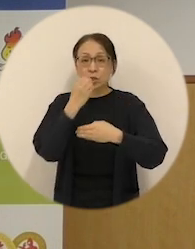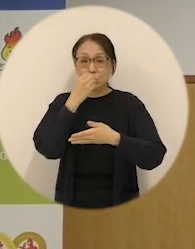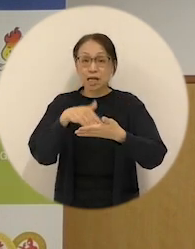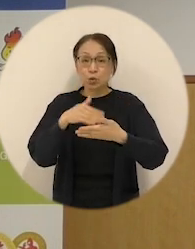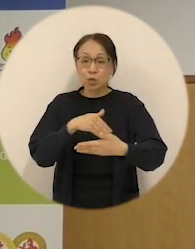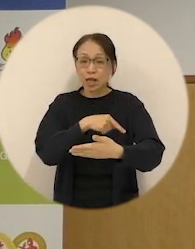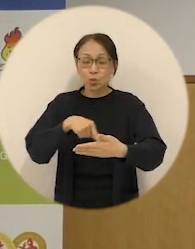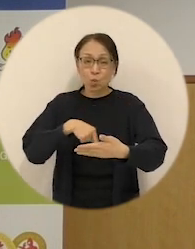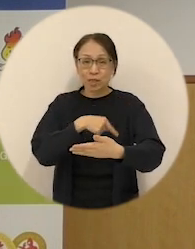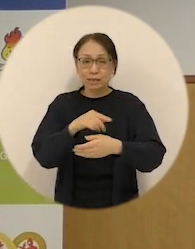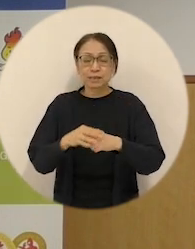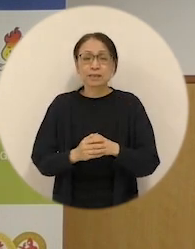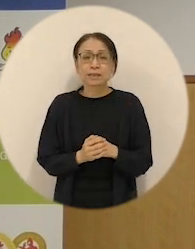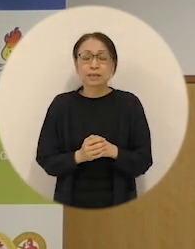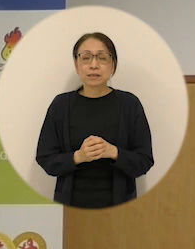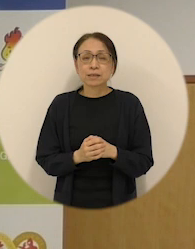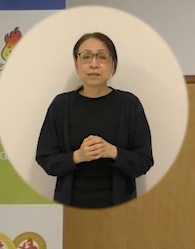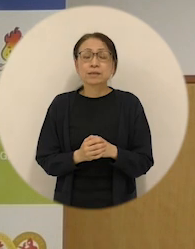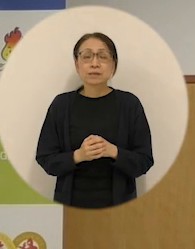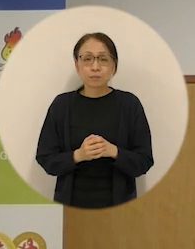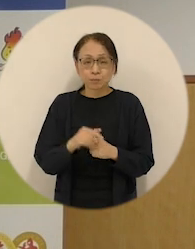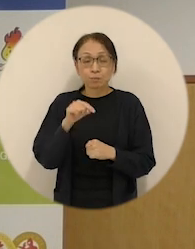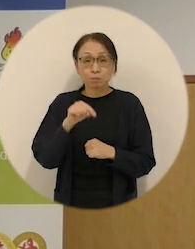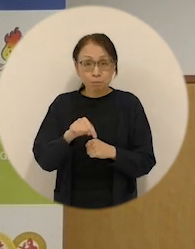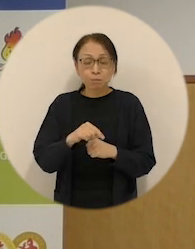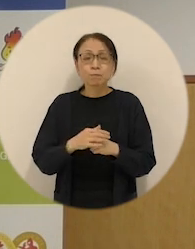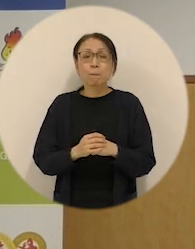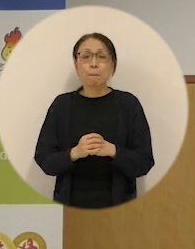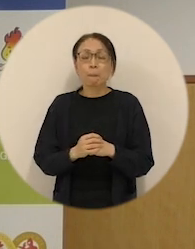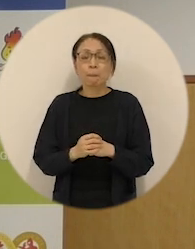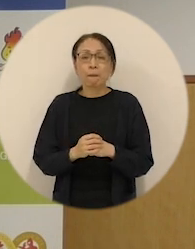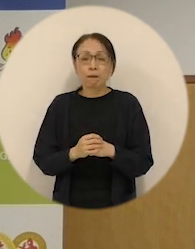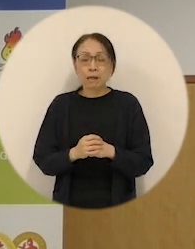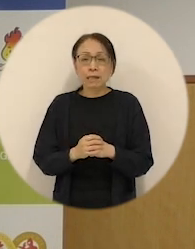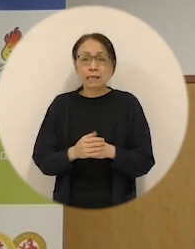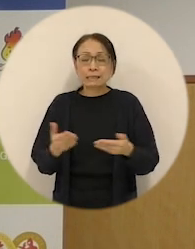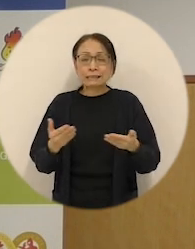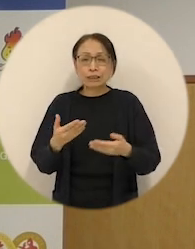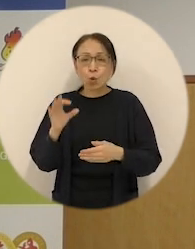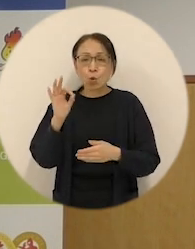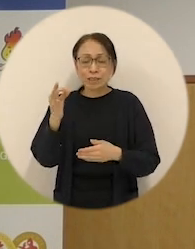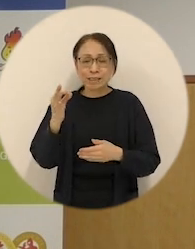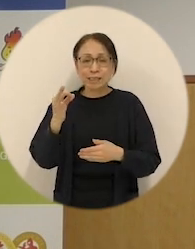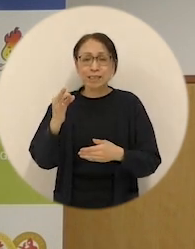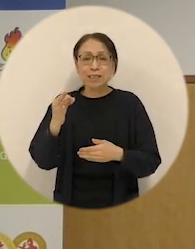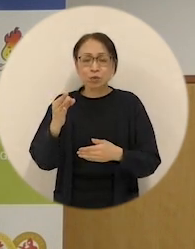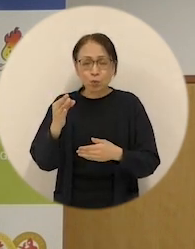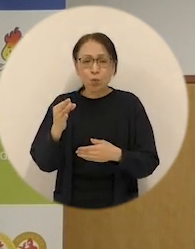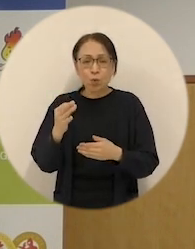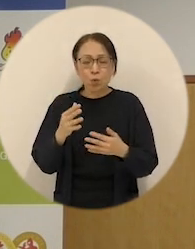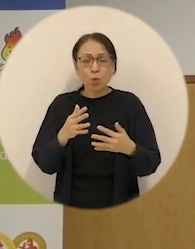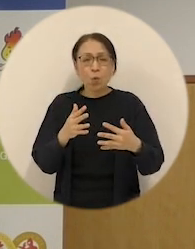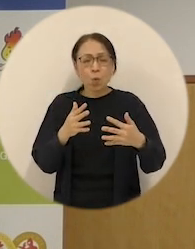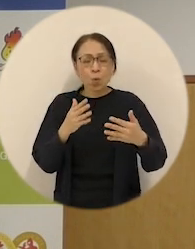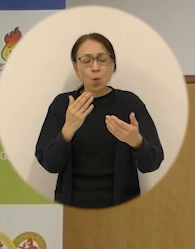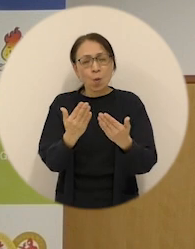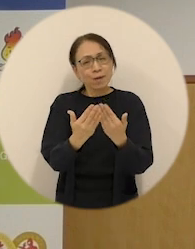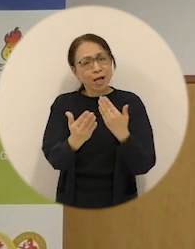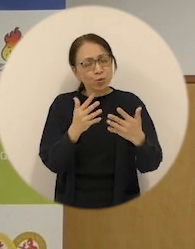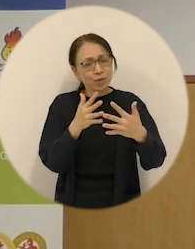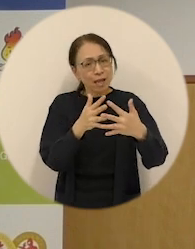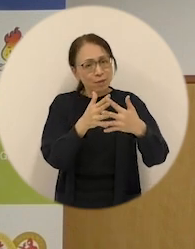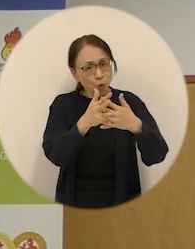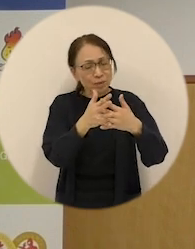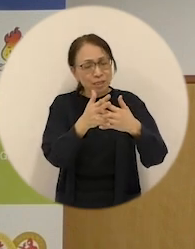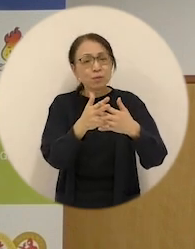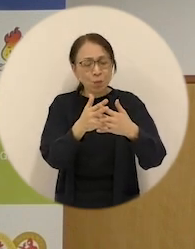ります。3月補正予算につきましては主に事業費の確定見込みなどに伴う補正であり、令